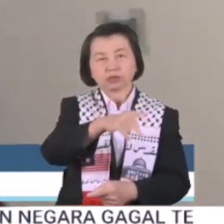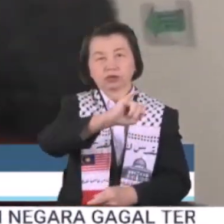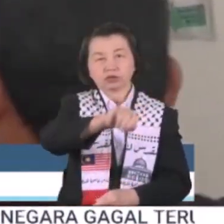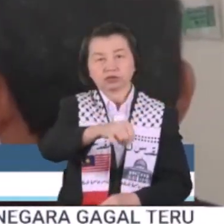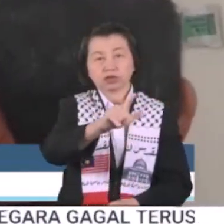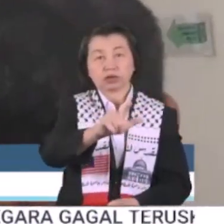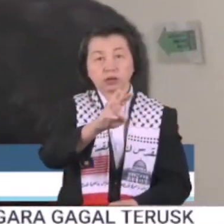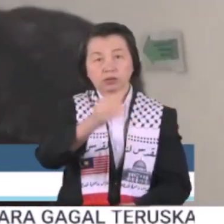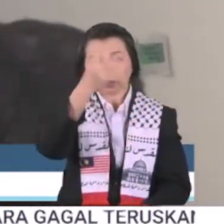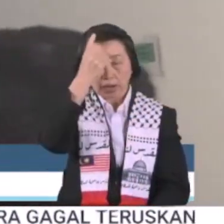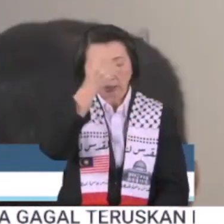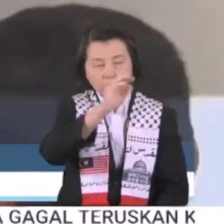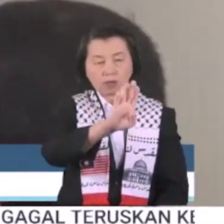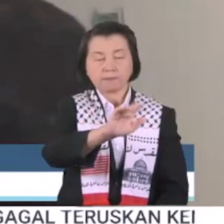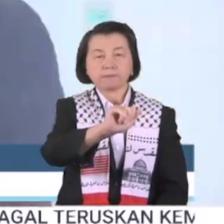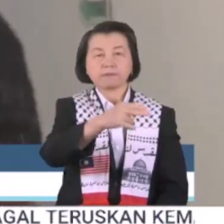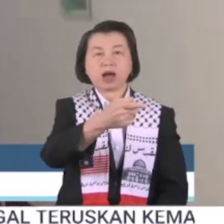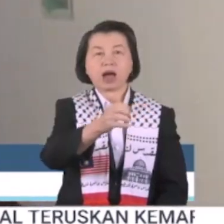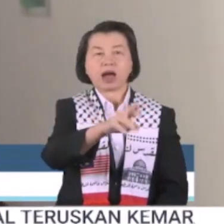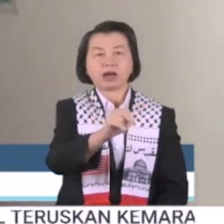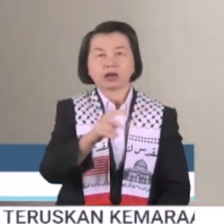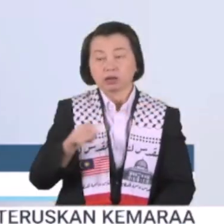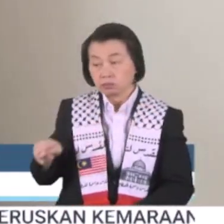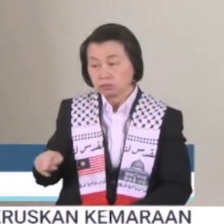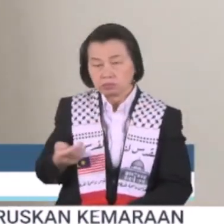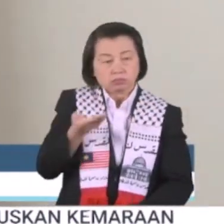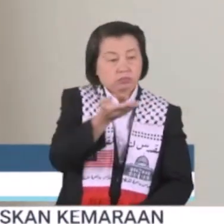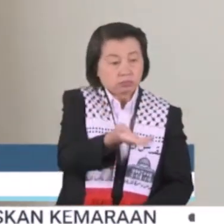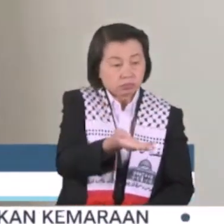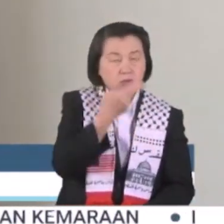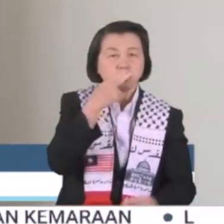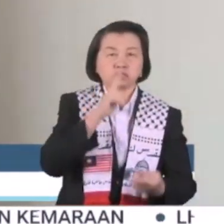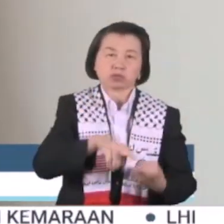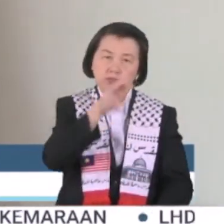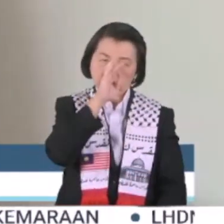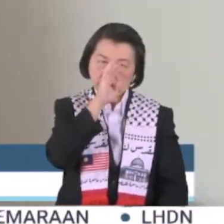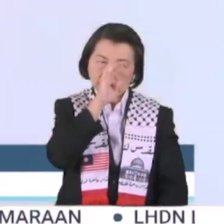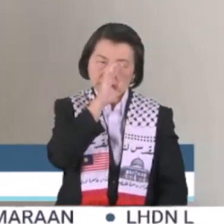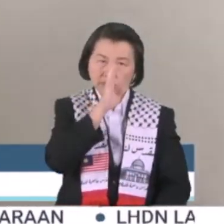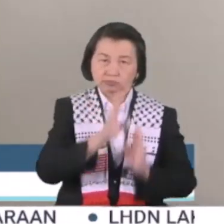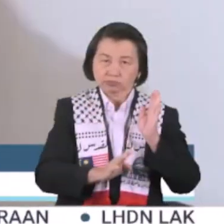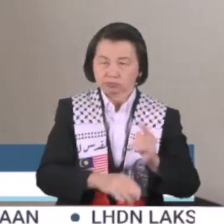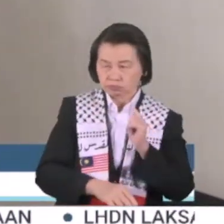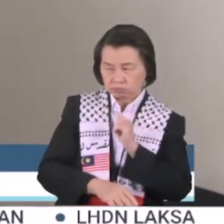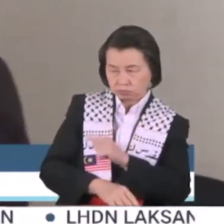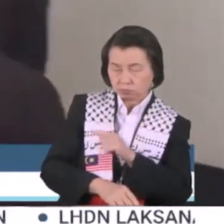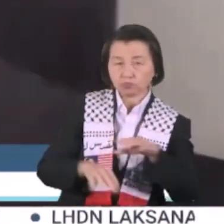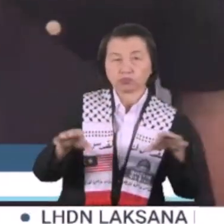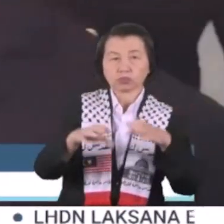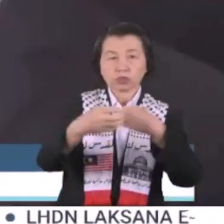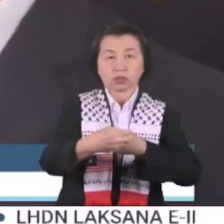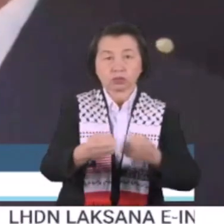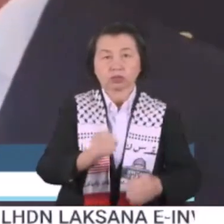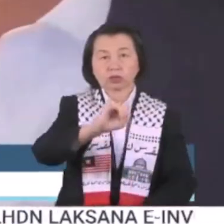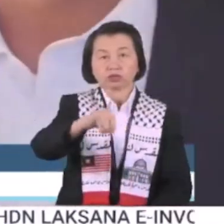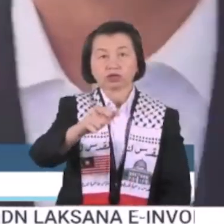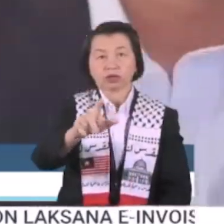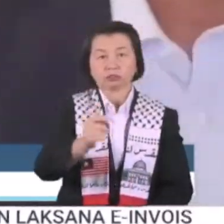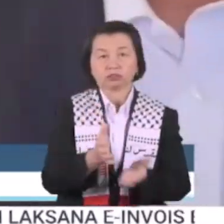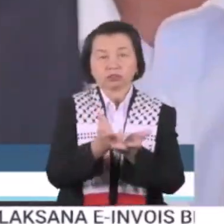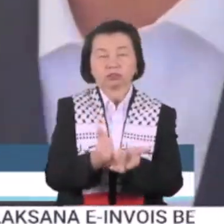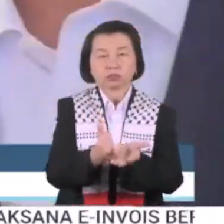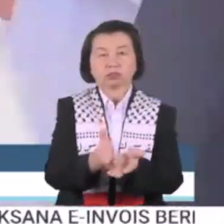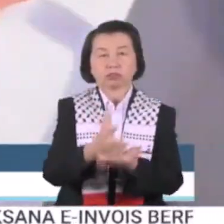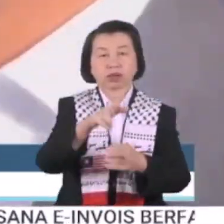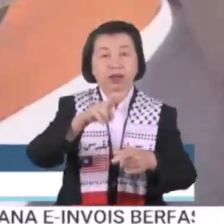JLM Datuk Baharin Abdul Hamid dengan mengemukakan surat palsu. Perbuatan itu dilakukan di Ibu Pejabat JLM Pelabuhan